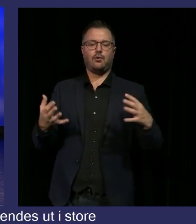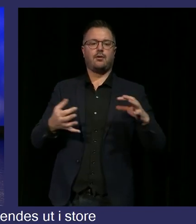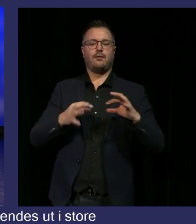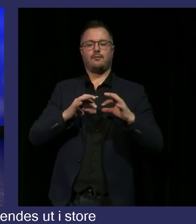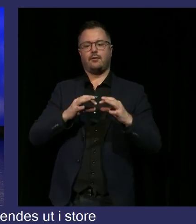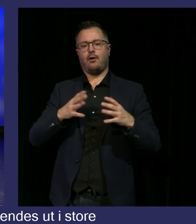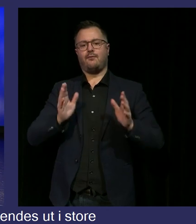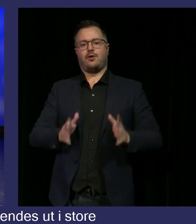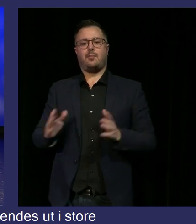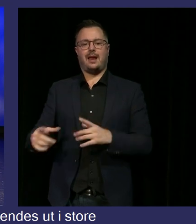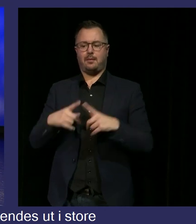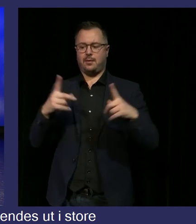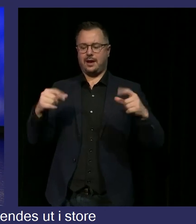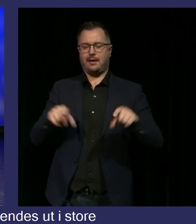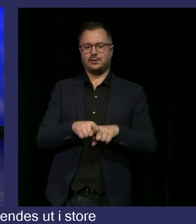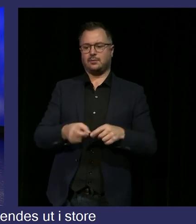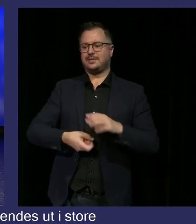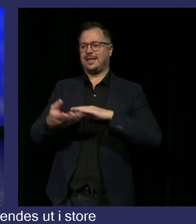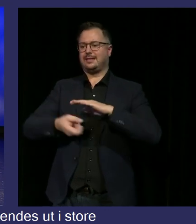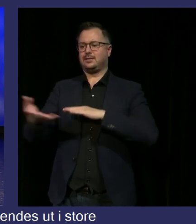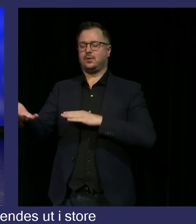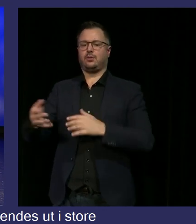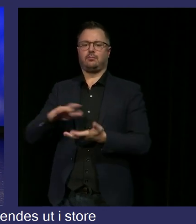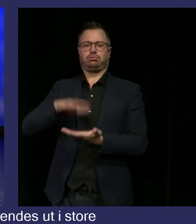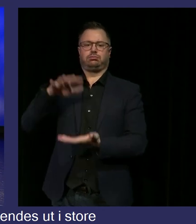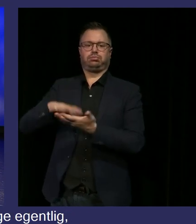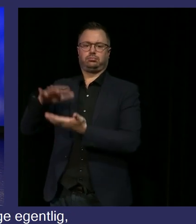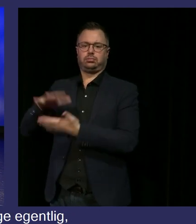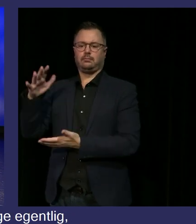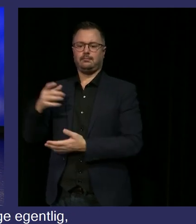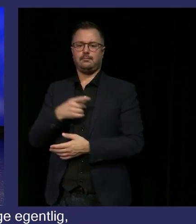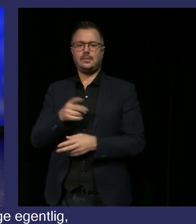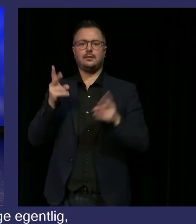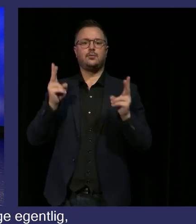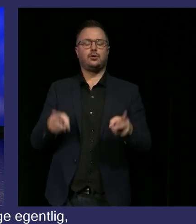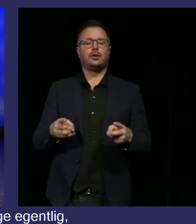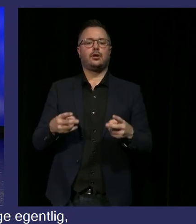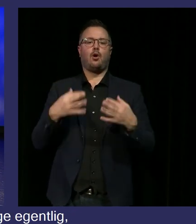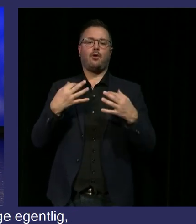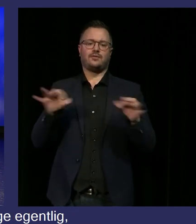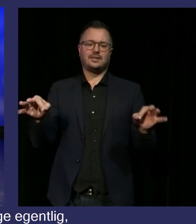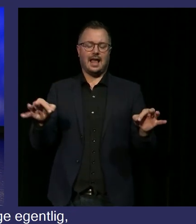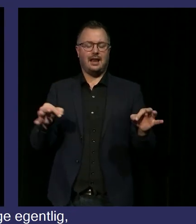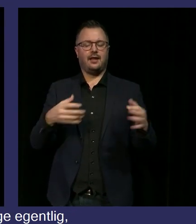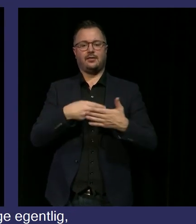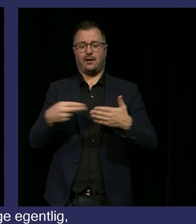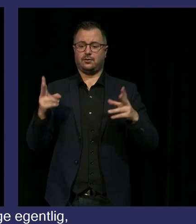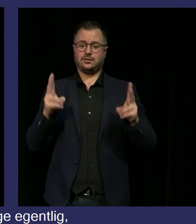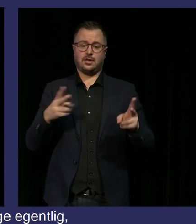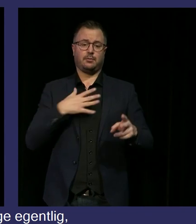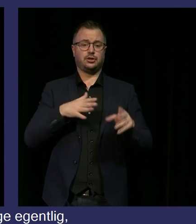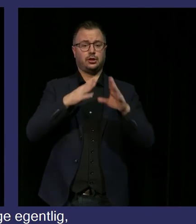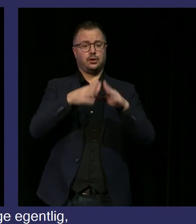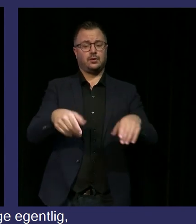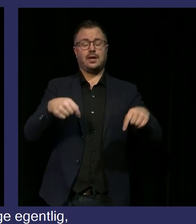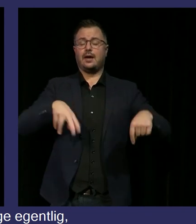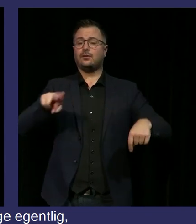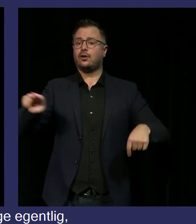da, som sendes ut I store antall, de bruker de offisielle navnene. Og vi kaller det jo ikke sykehus I Norge da. Egentlig sånn